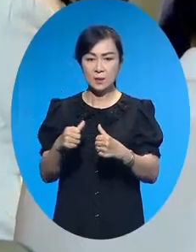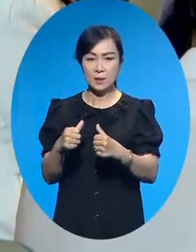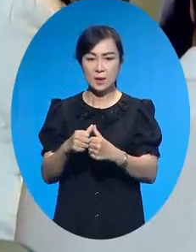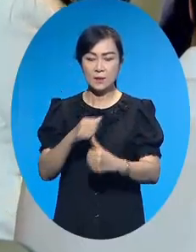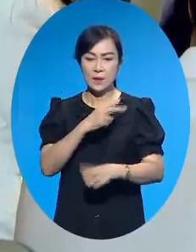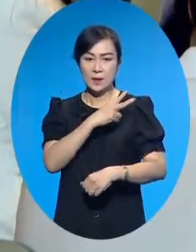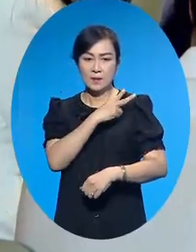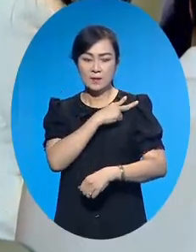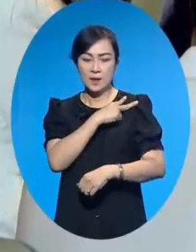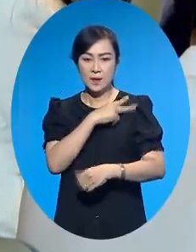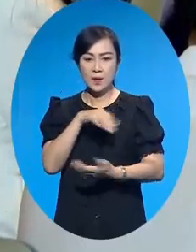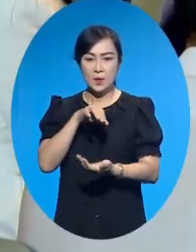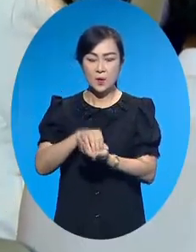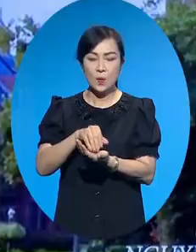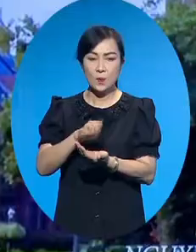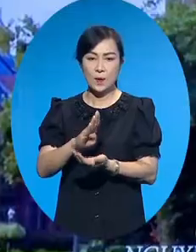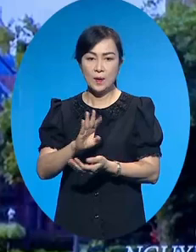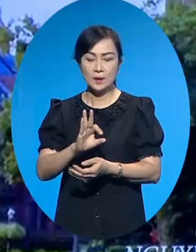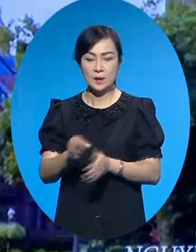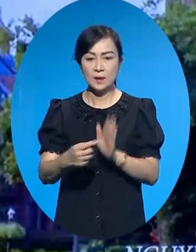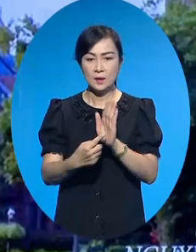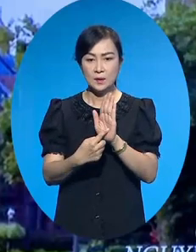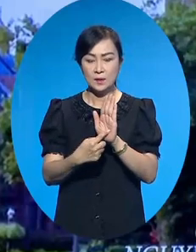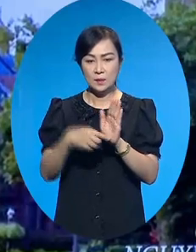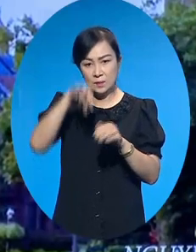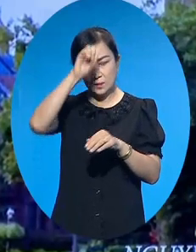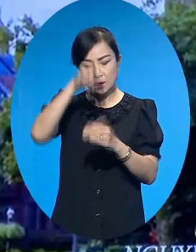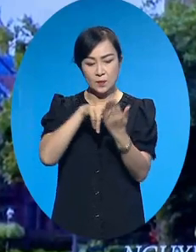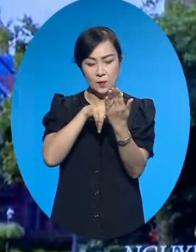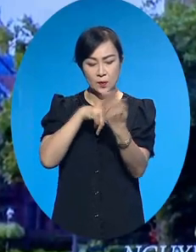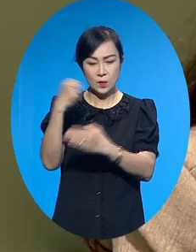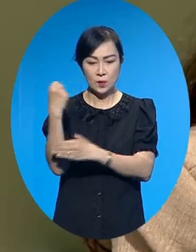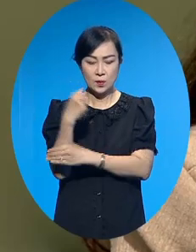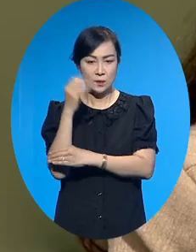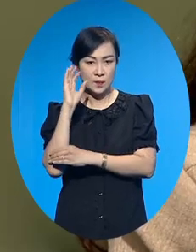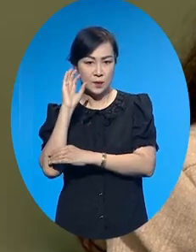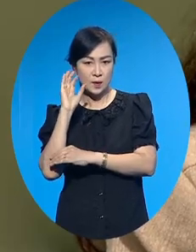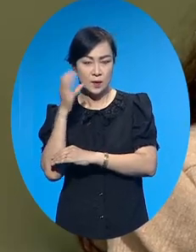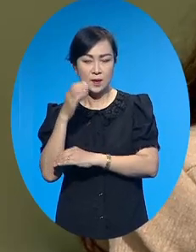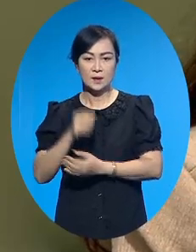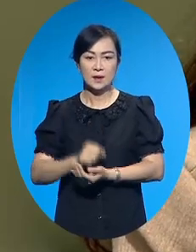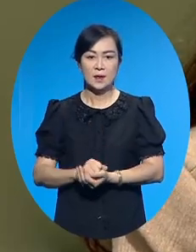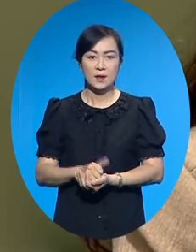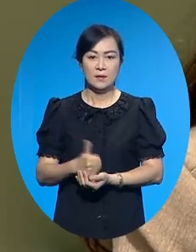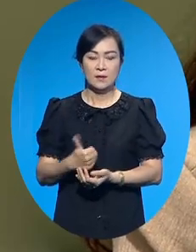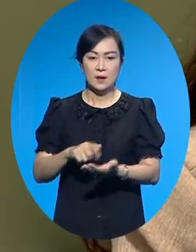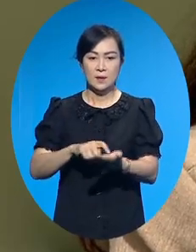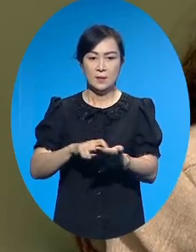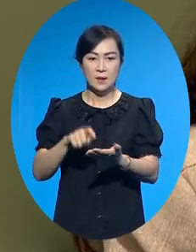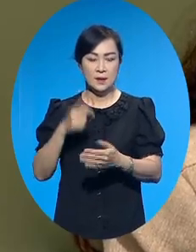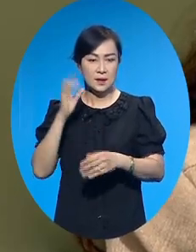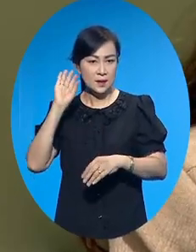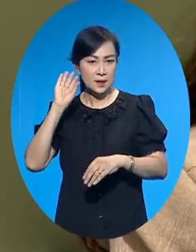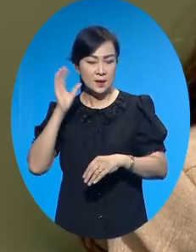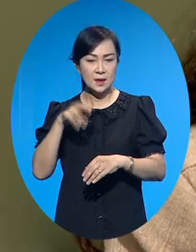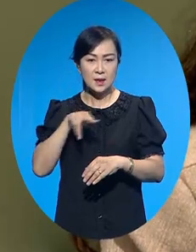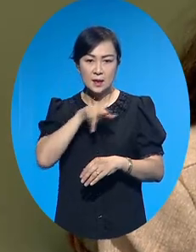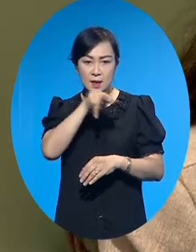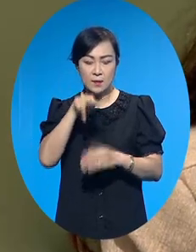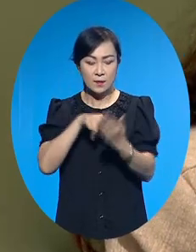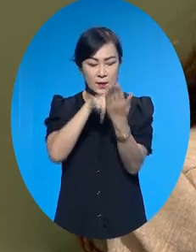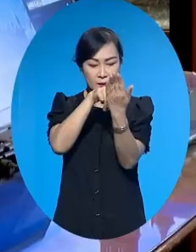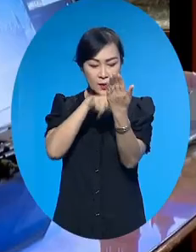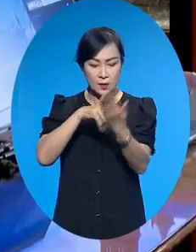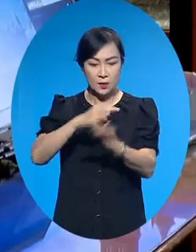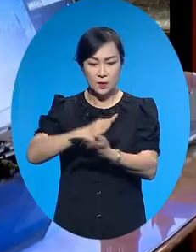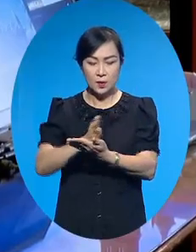vai trò là khu phức hợp bảo tàng, trung tâm giáo dục và nghiên cứu lớn nhất thế giới trong việc bảo tồn di sản của địa phương, của Hoa Kỳ và thế giới, khám phá, nghiên cứu, chia